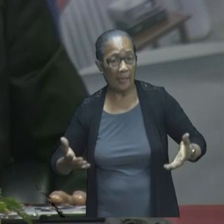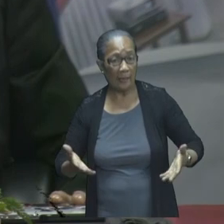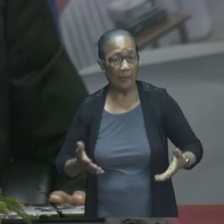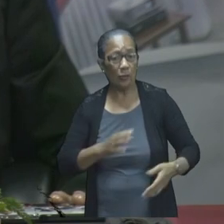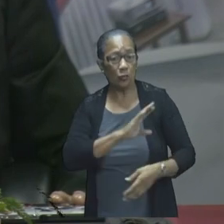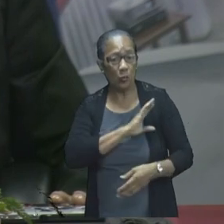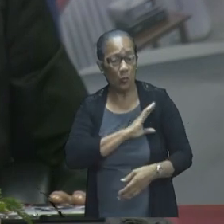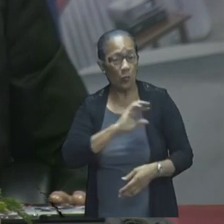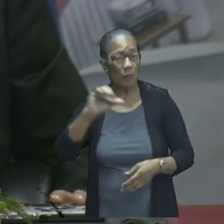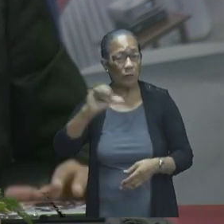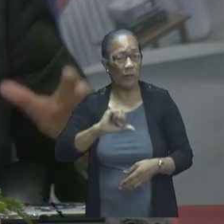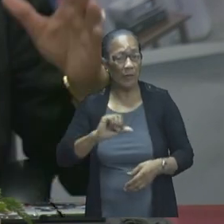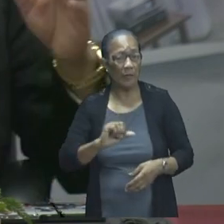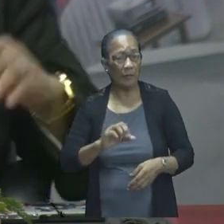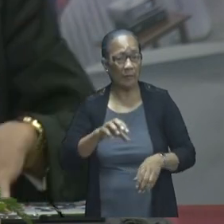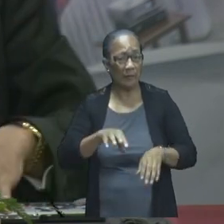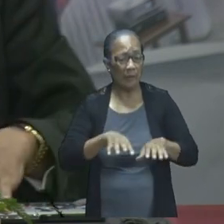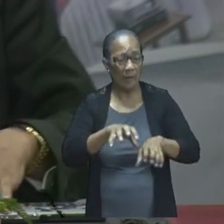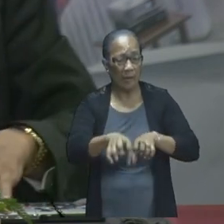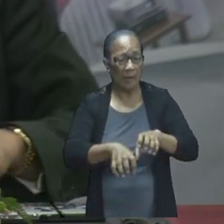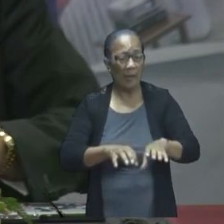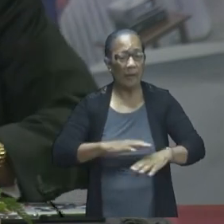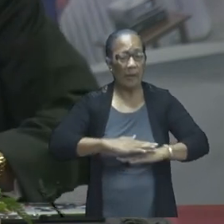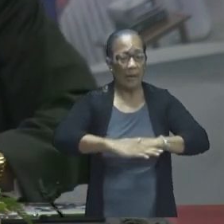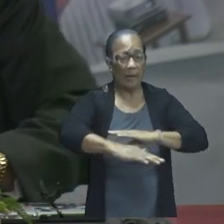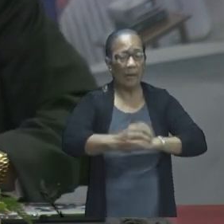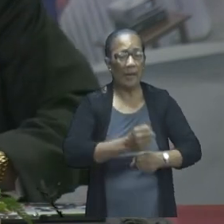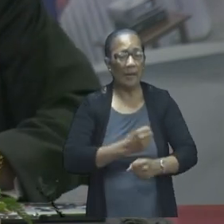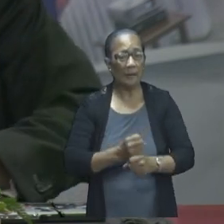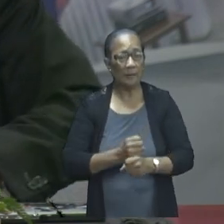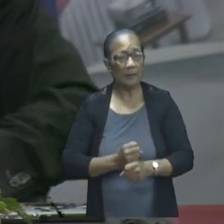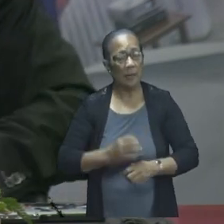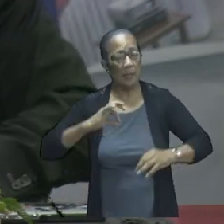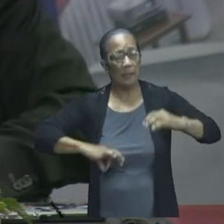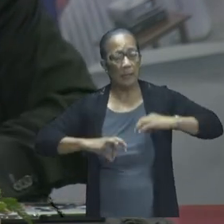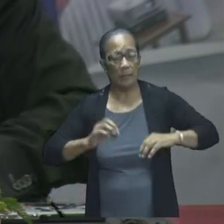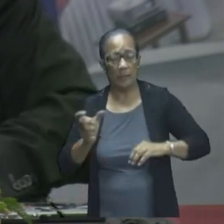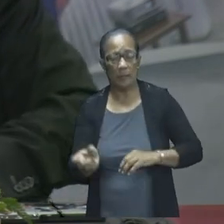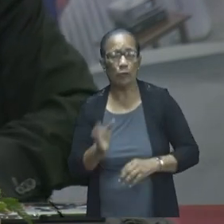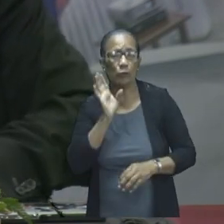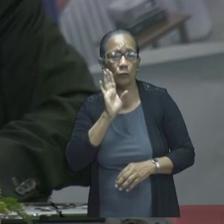de agrarische t van de minister kan daarom voor nadere informatie geven